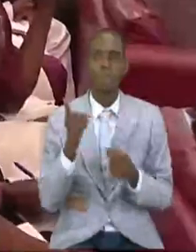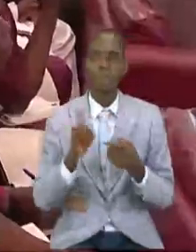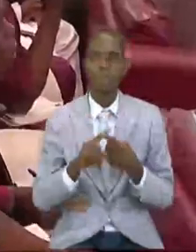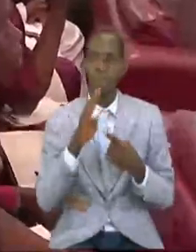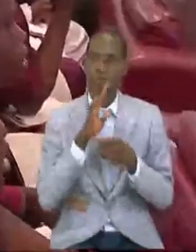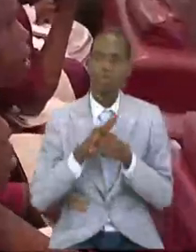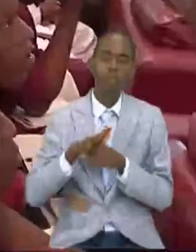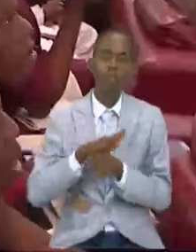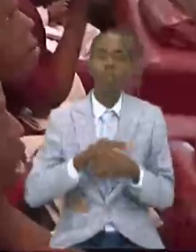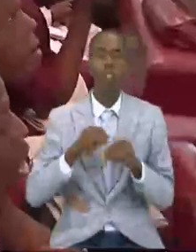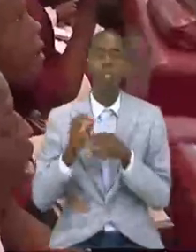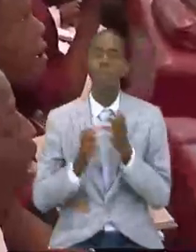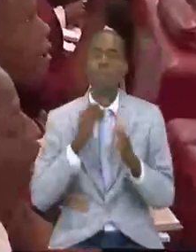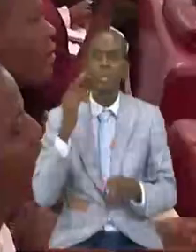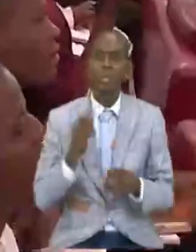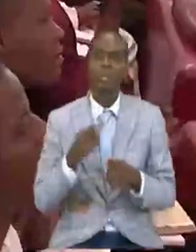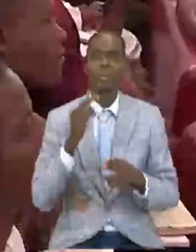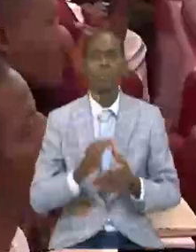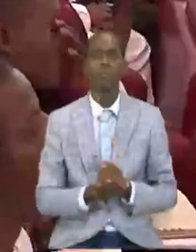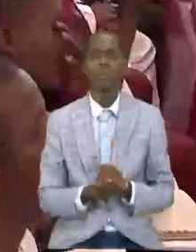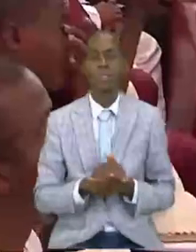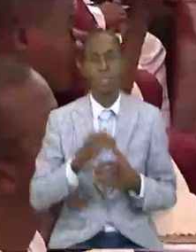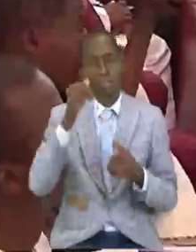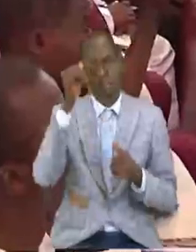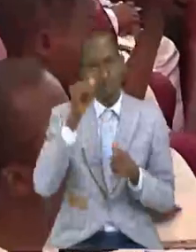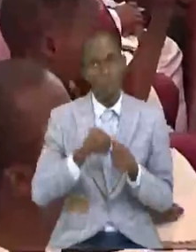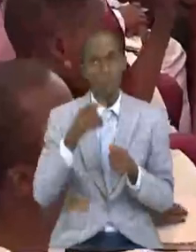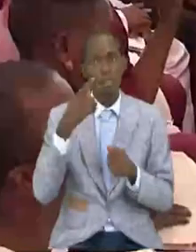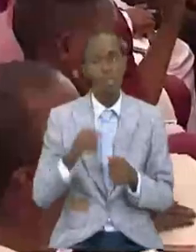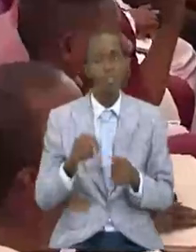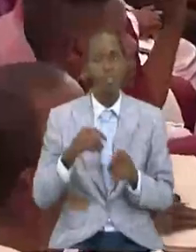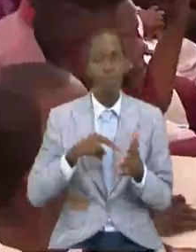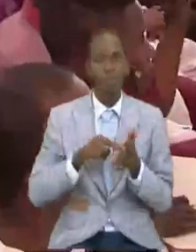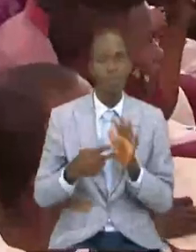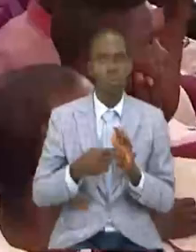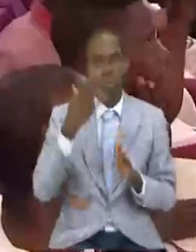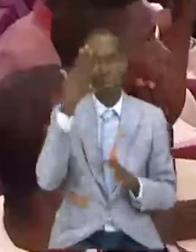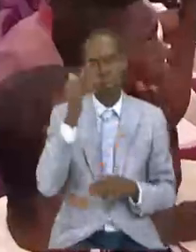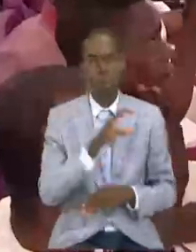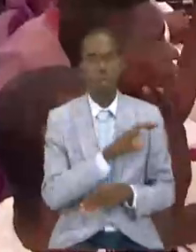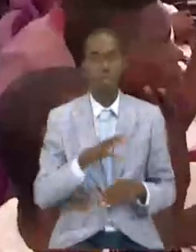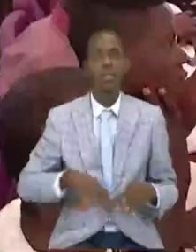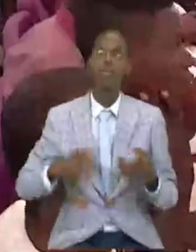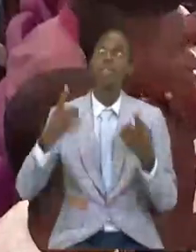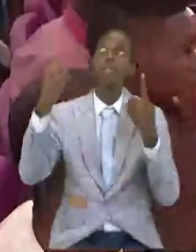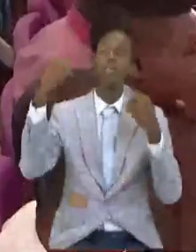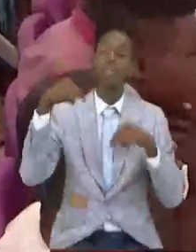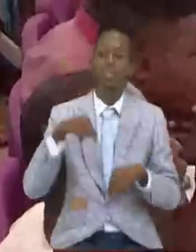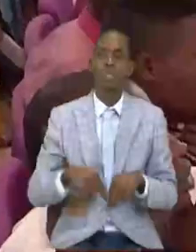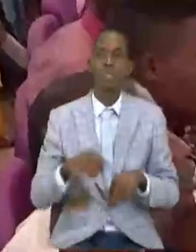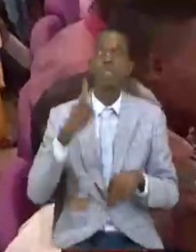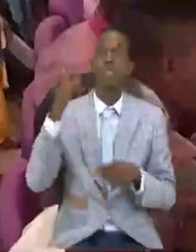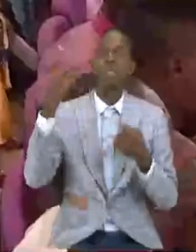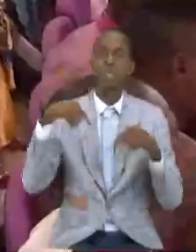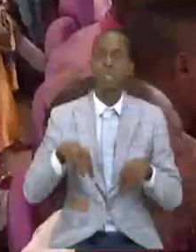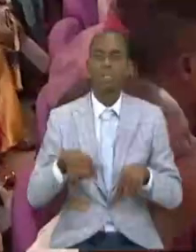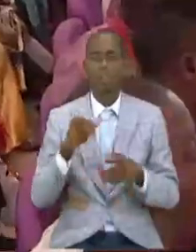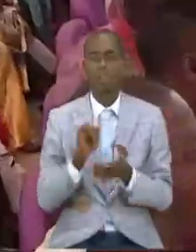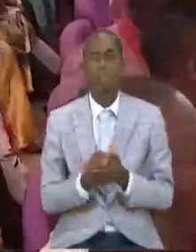Dieu vous rendra plein. Il vous comblera de bien au nom de Jésus-Christ. Et il faut vous